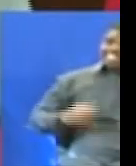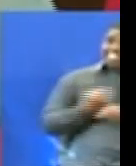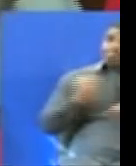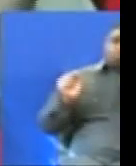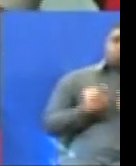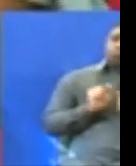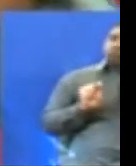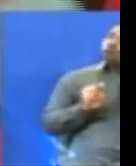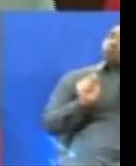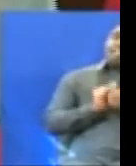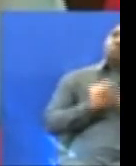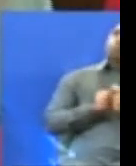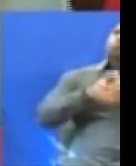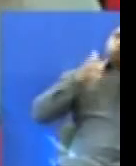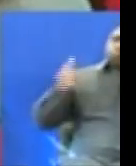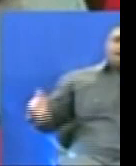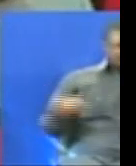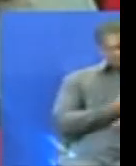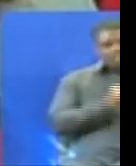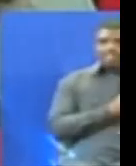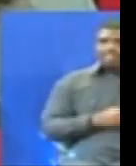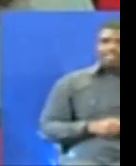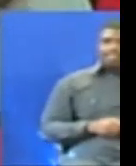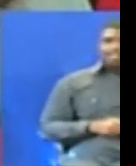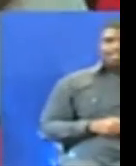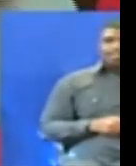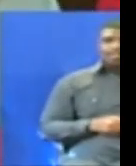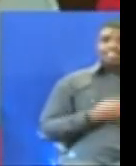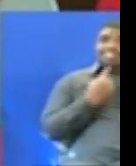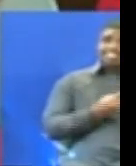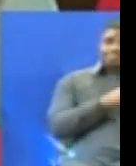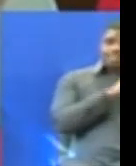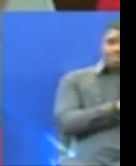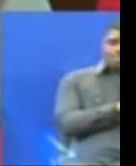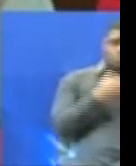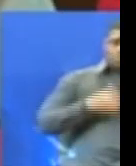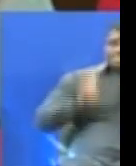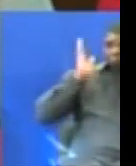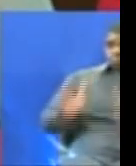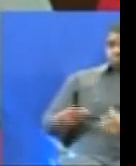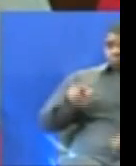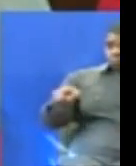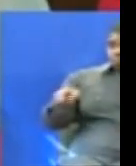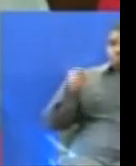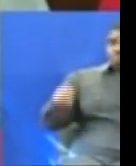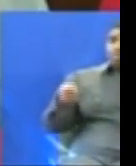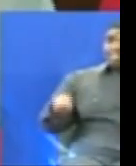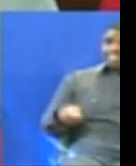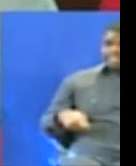sana. Kwa sababu baada ya kusema hayo, vile vile naomba nimpongeze Mheshimiwa Waziri Mkuu. Waziri Mkuu, usikatishwe